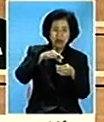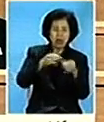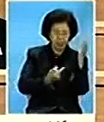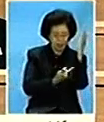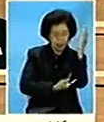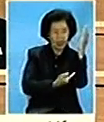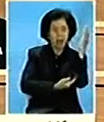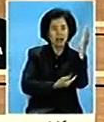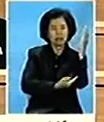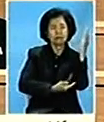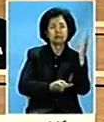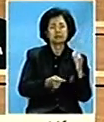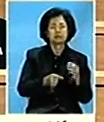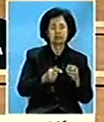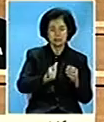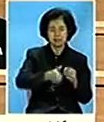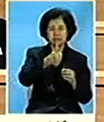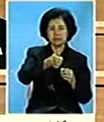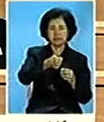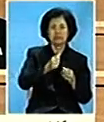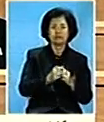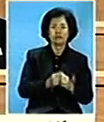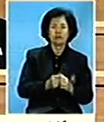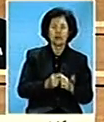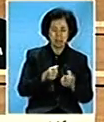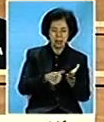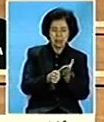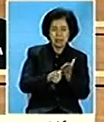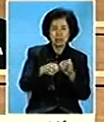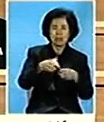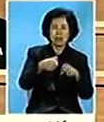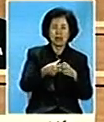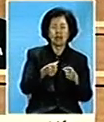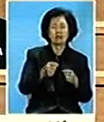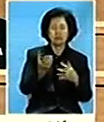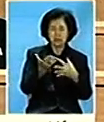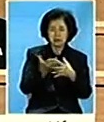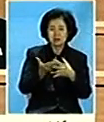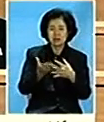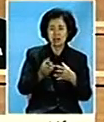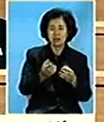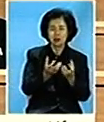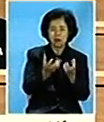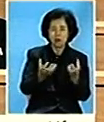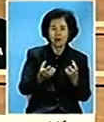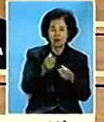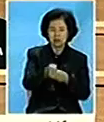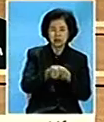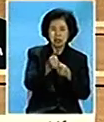แต่เนี่ยนะครับก็เป็นสิ่งที่ดีครับจะได้แก้ปัญหาที่พวกเราจะต้องแทรกแซงสินค้าเกษตรเช่นข้าวหรือมันสำปะหลัง